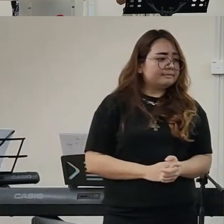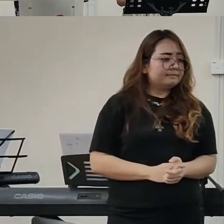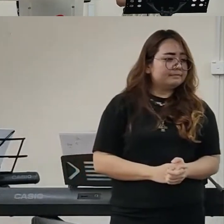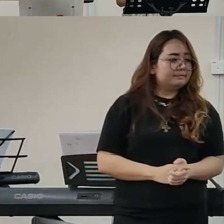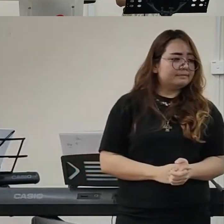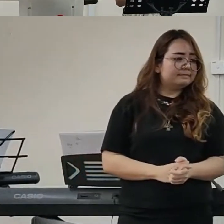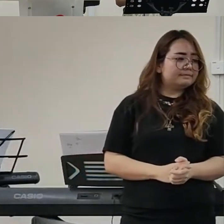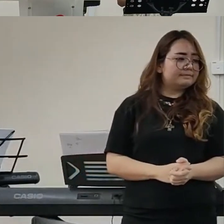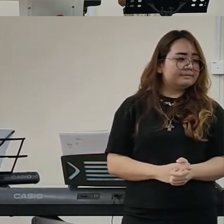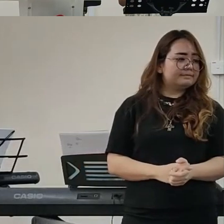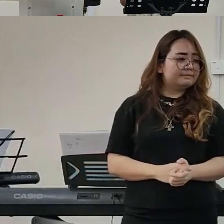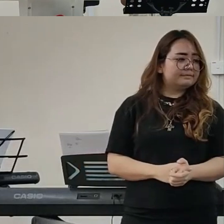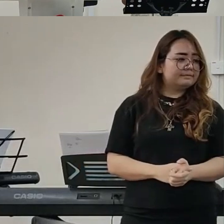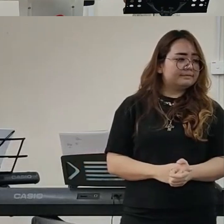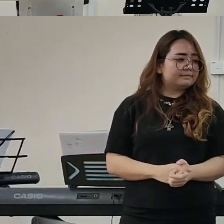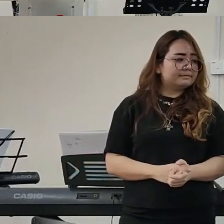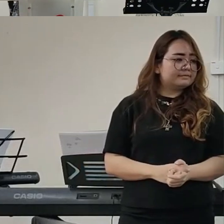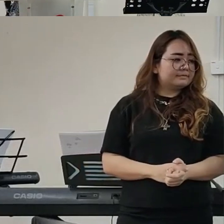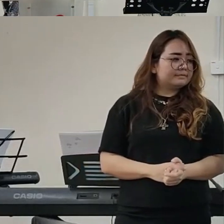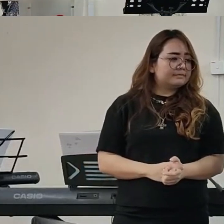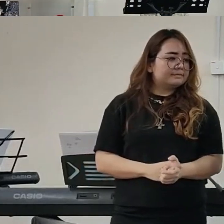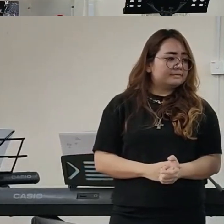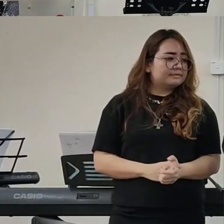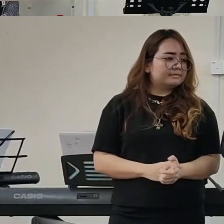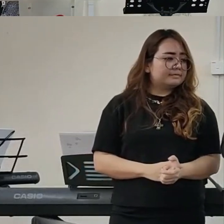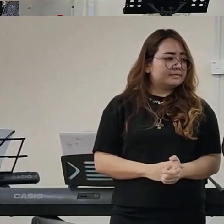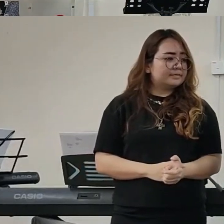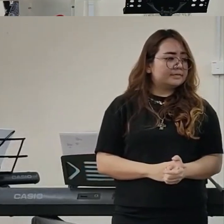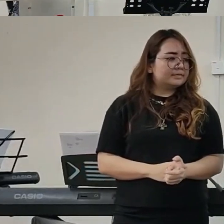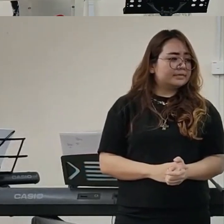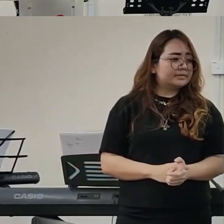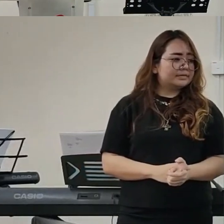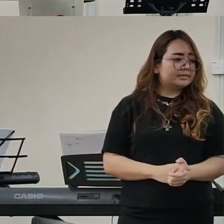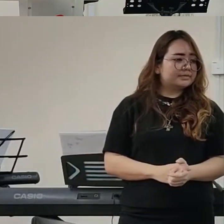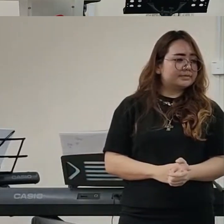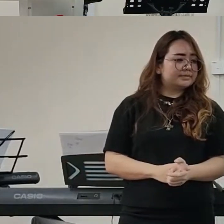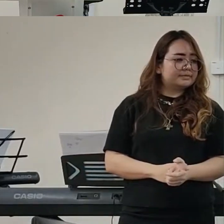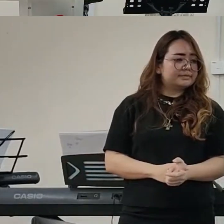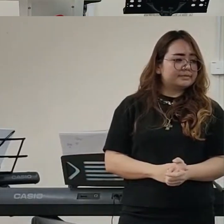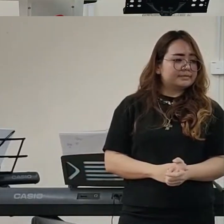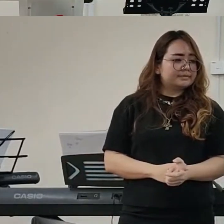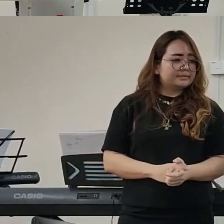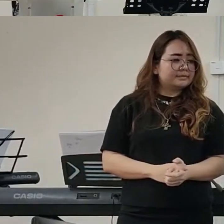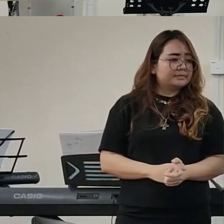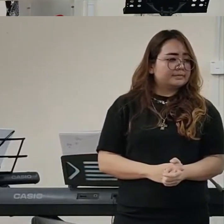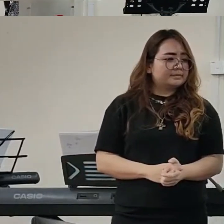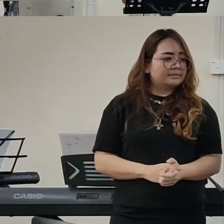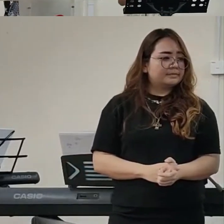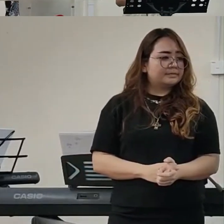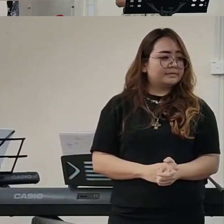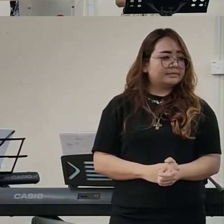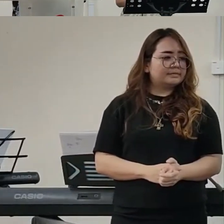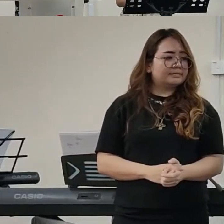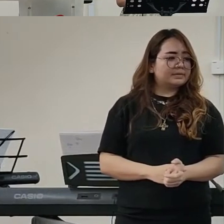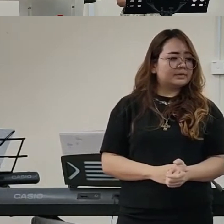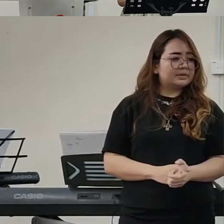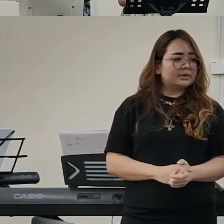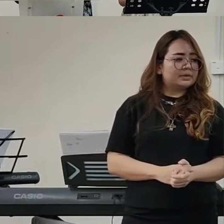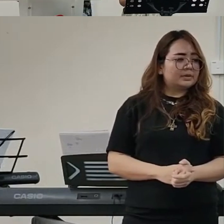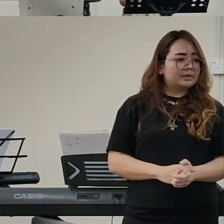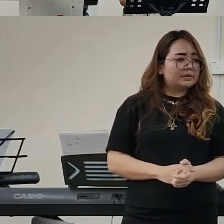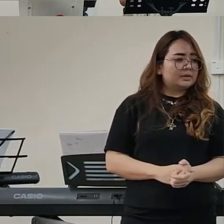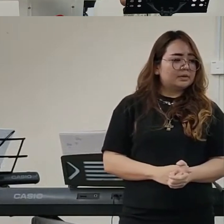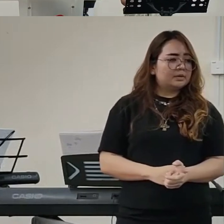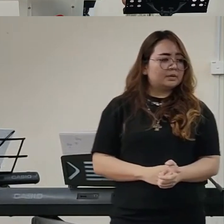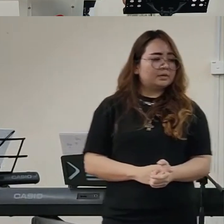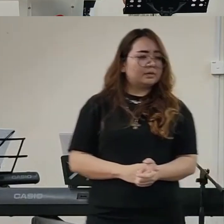个神的国度里面。也许可能你做不到什么，但你可以做的一件事情就是为他祷告。 So it's good. Some of you say, "Yo, I'm